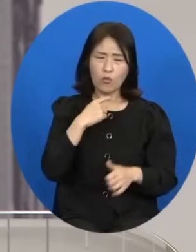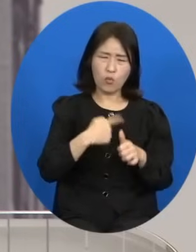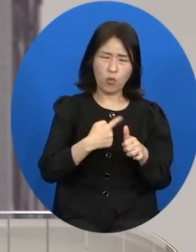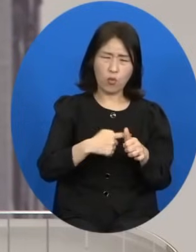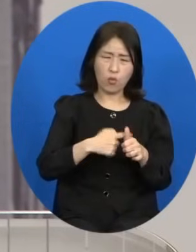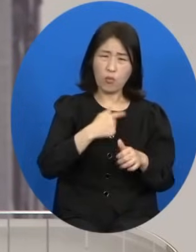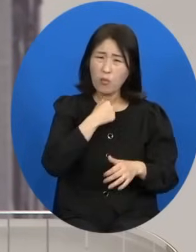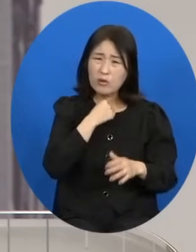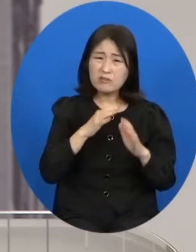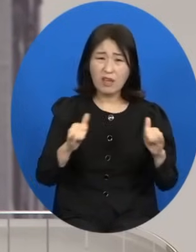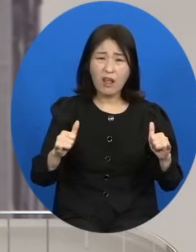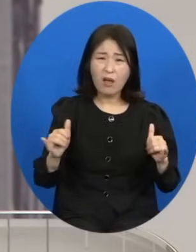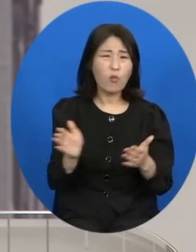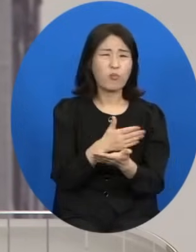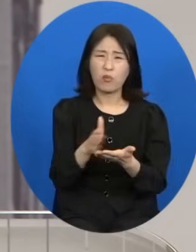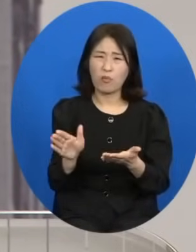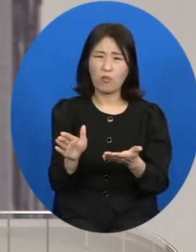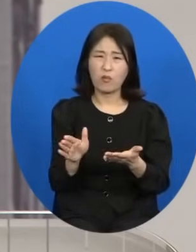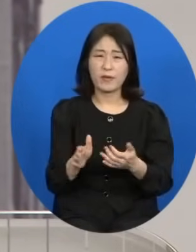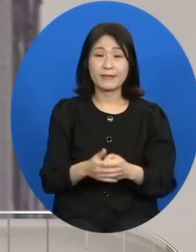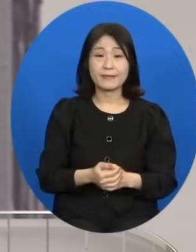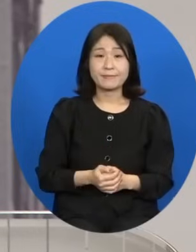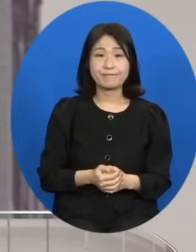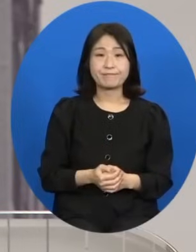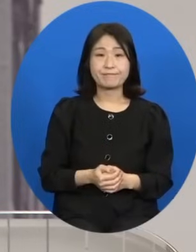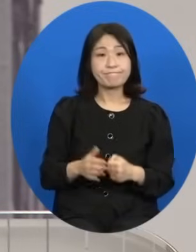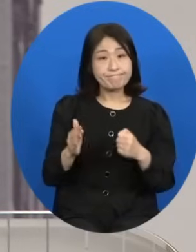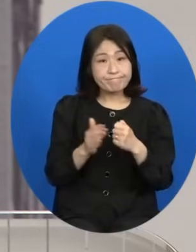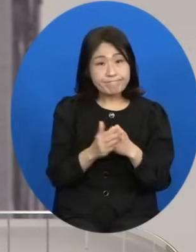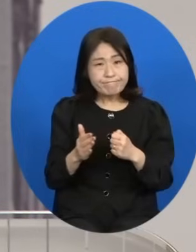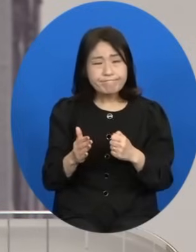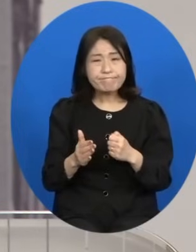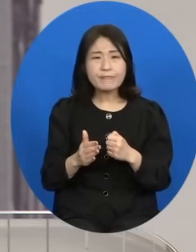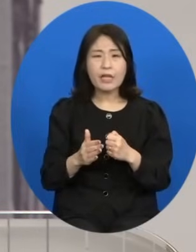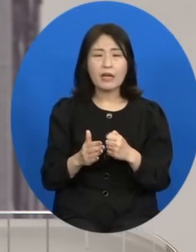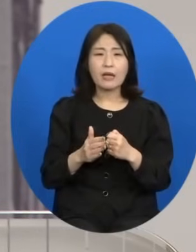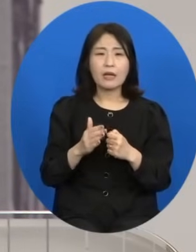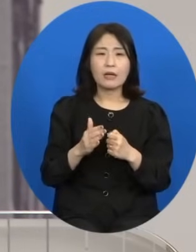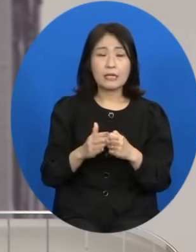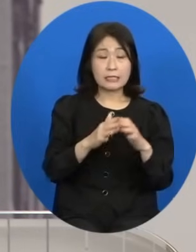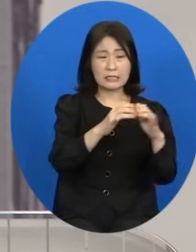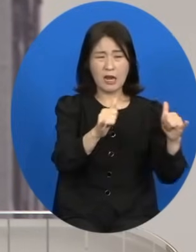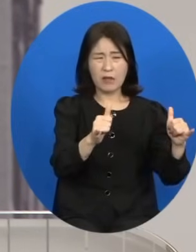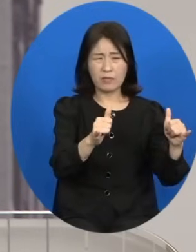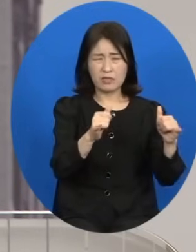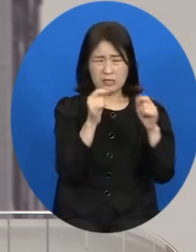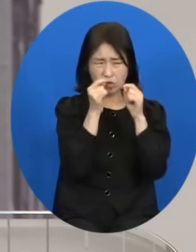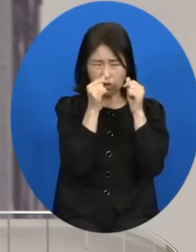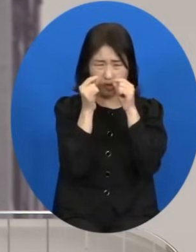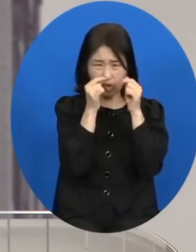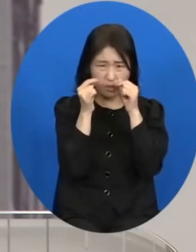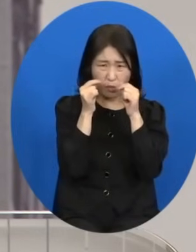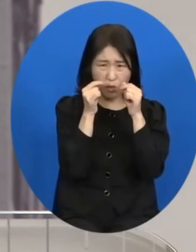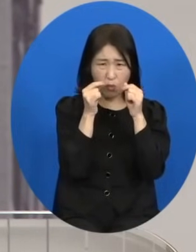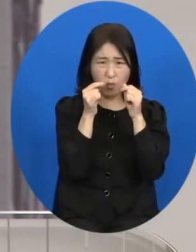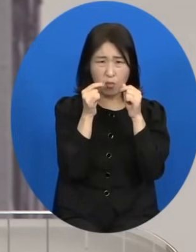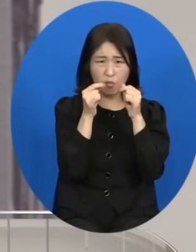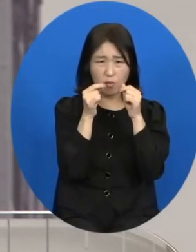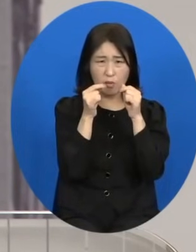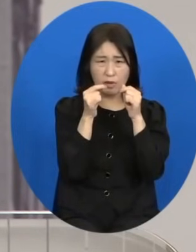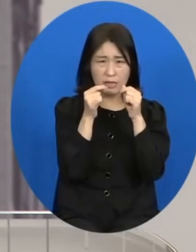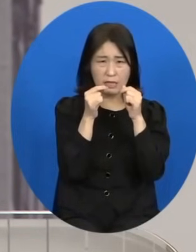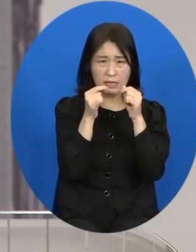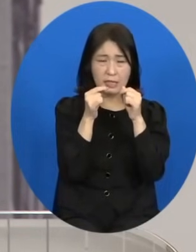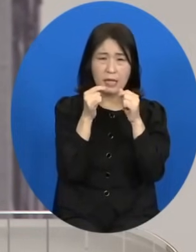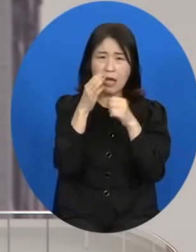없단 말이죠 그러다 보니까 사람들에게 눈치를 보고 사람들의 눈치를 보고 하나님 마음을 헤아리기 보다는